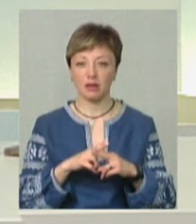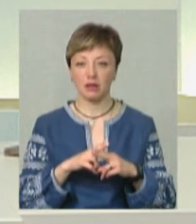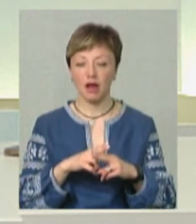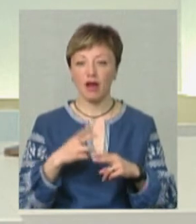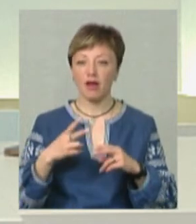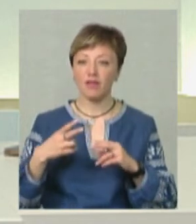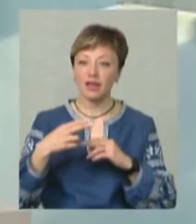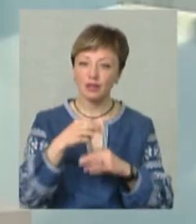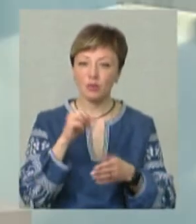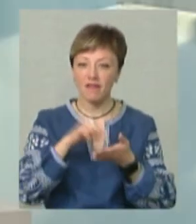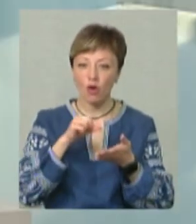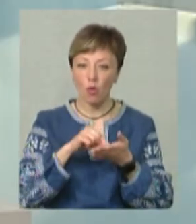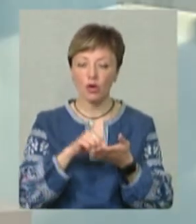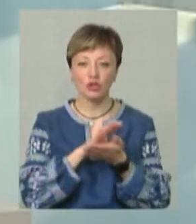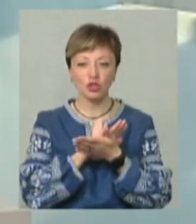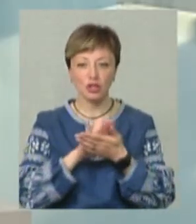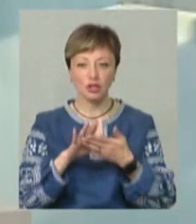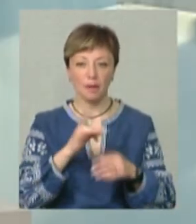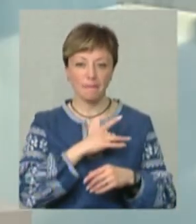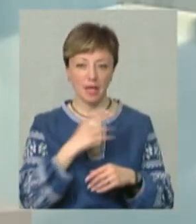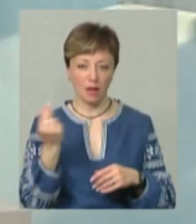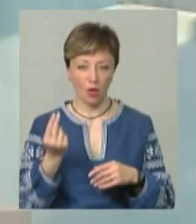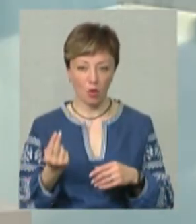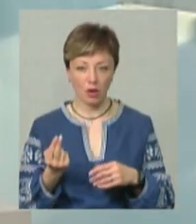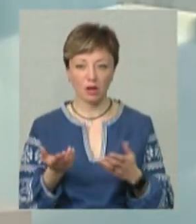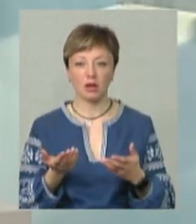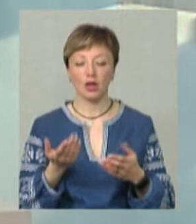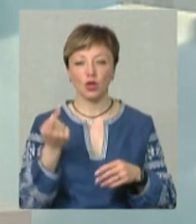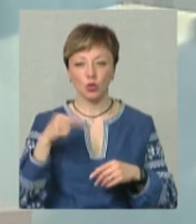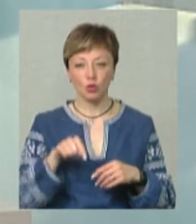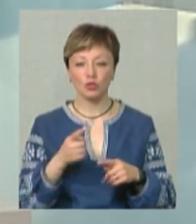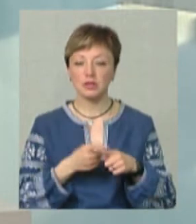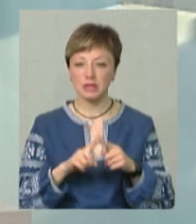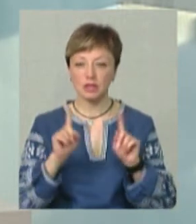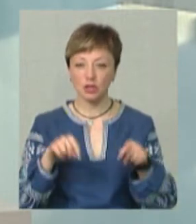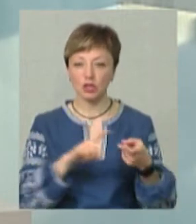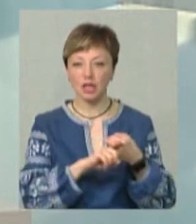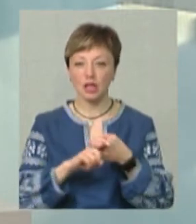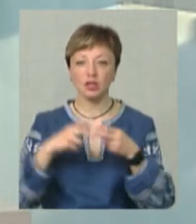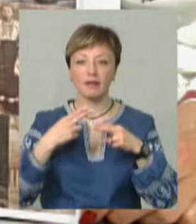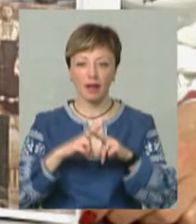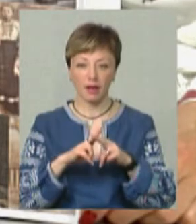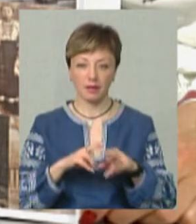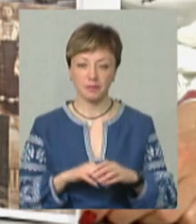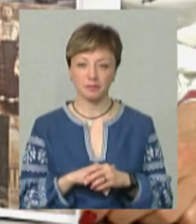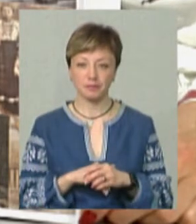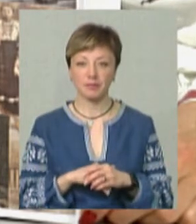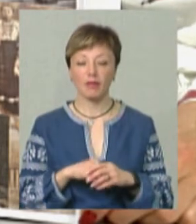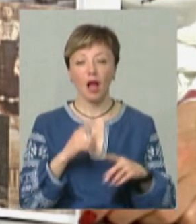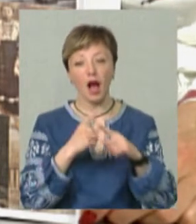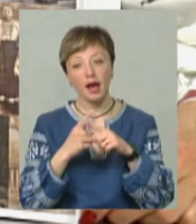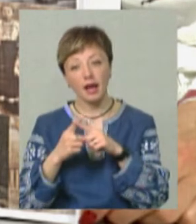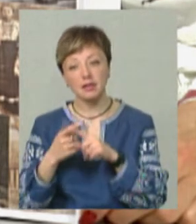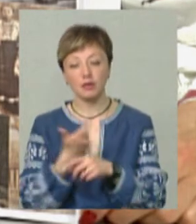виколювання, солов'яні вічка, там чисто білий колір. Ось, тому це теж залежить від техніки. А